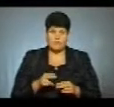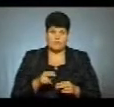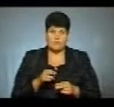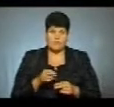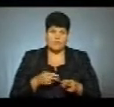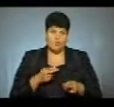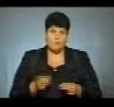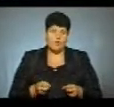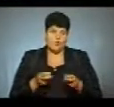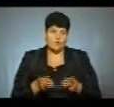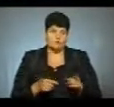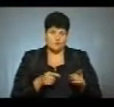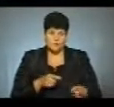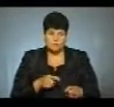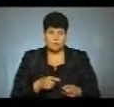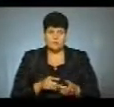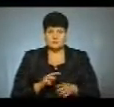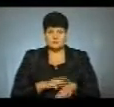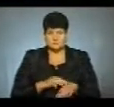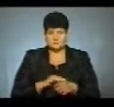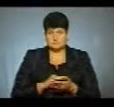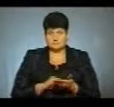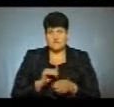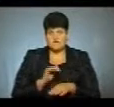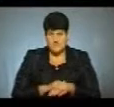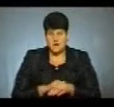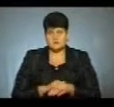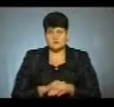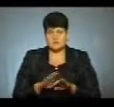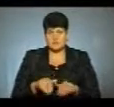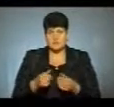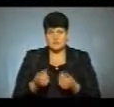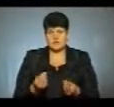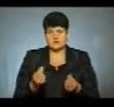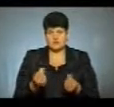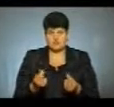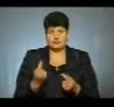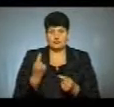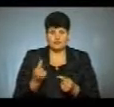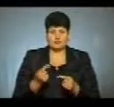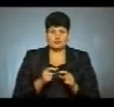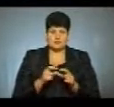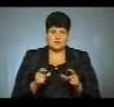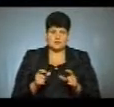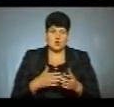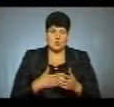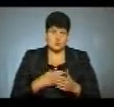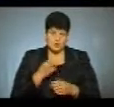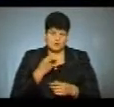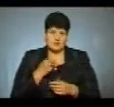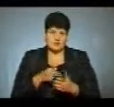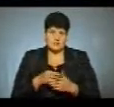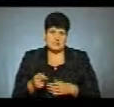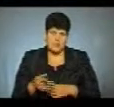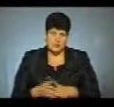розправою. Правоохоронці задокументували факт передачі грошей у одному з закладів громадського харчування міста Тернополя